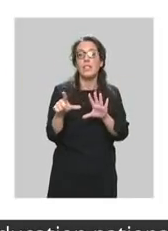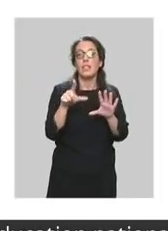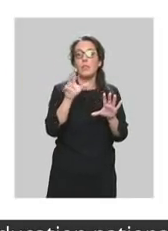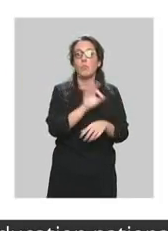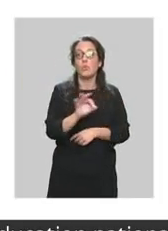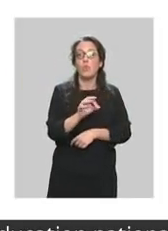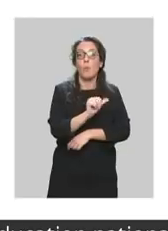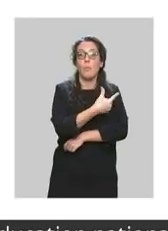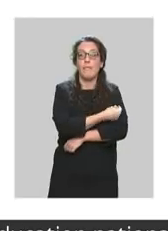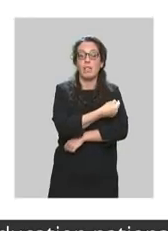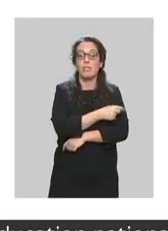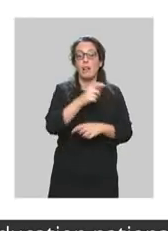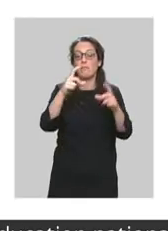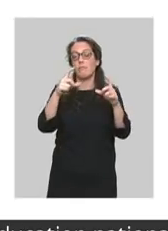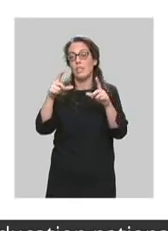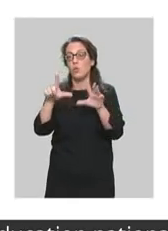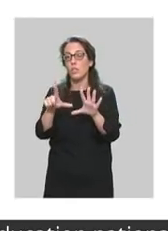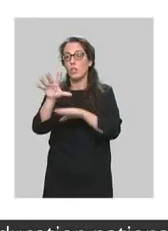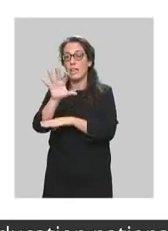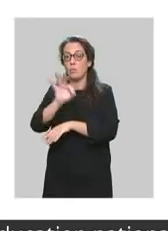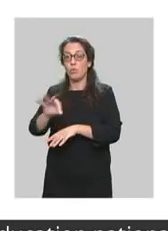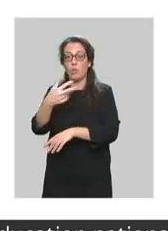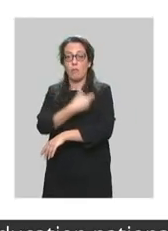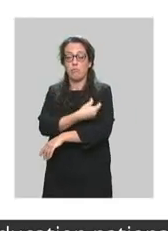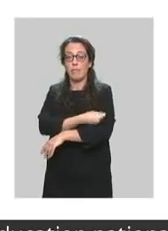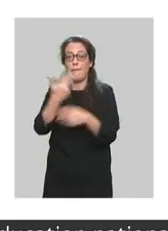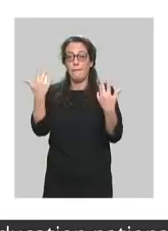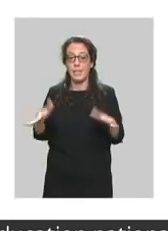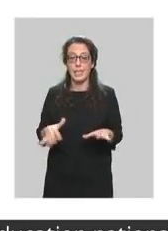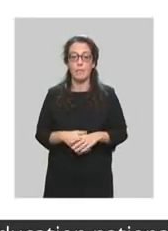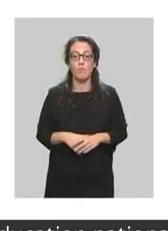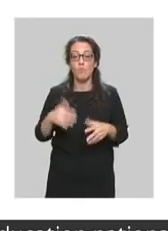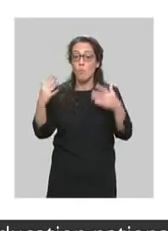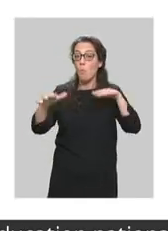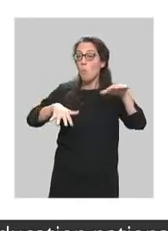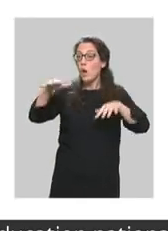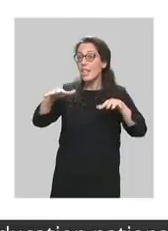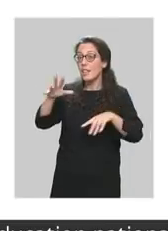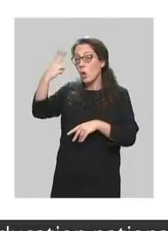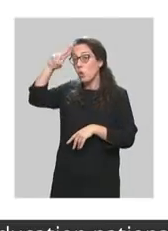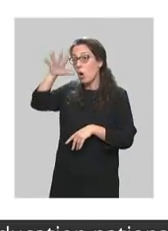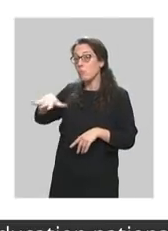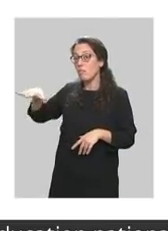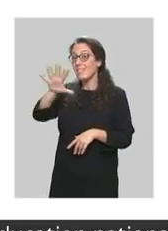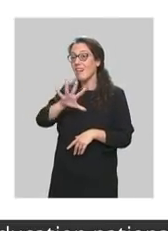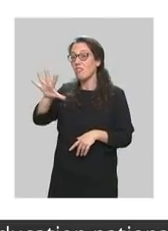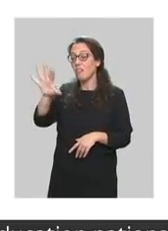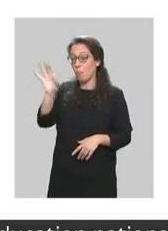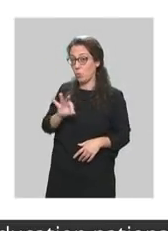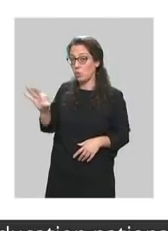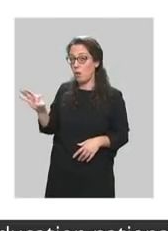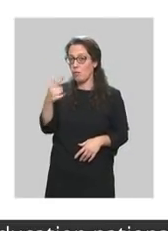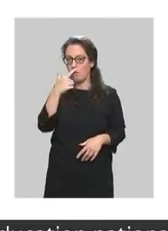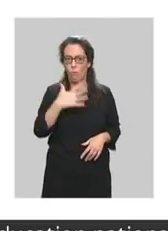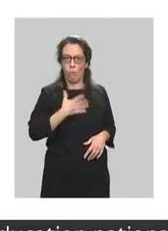schéma vaccinal complet. Pour rappel, la moyenne de la couverture vaccinale en Europe, c'est 55%. C'est évidemment un atout pour